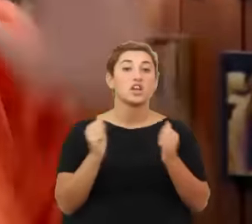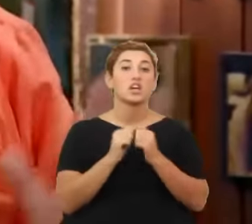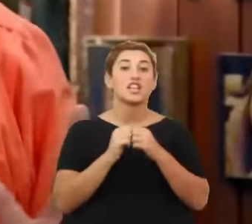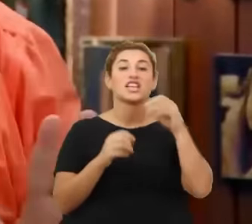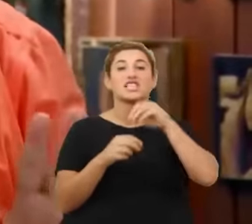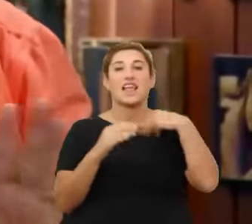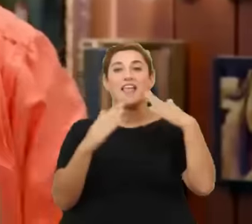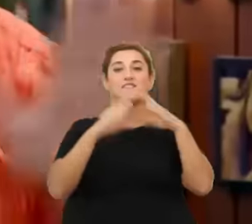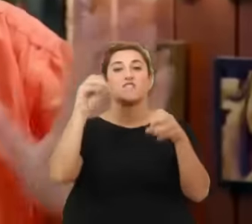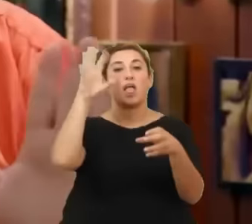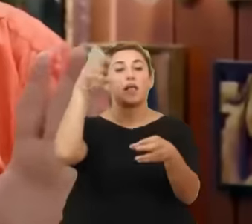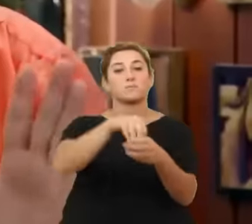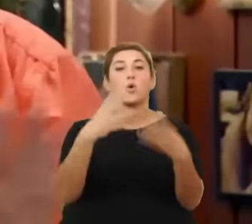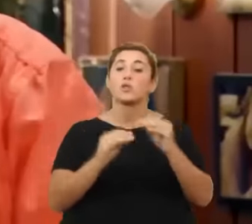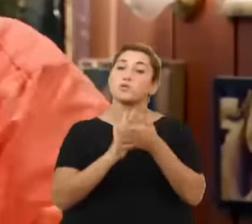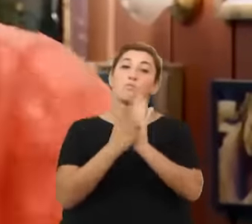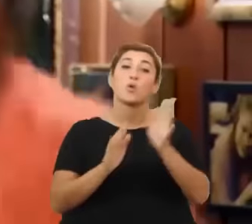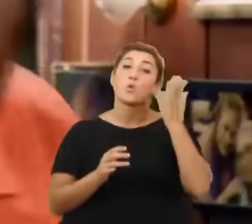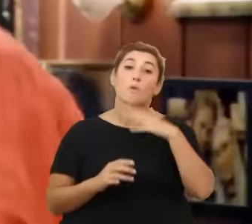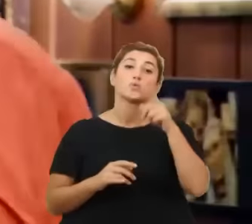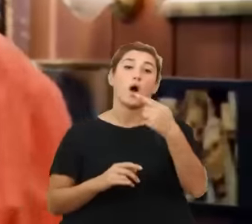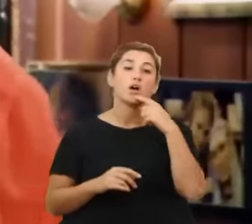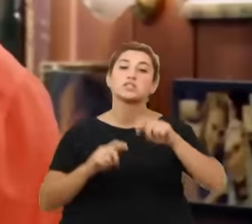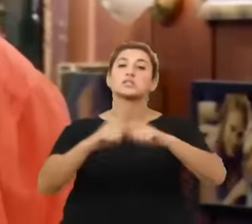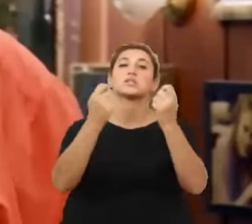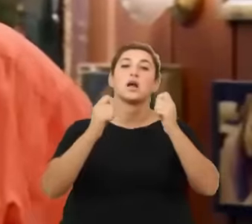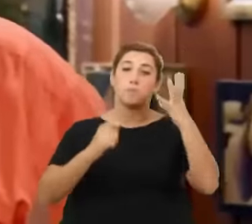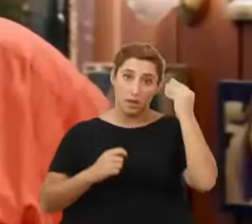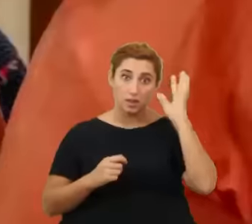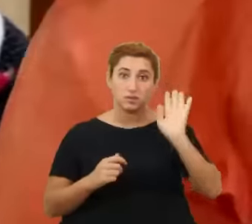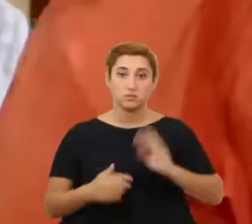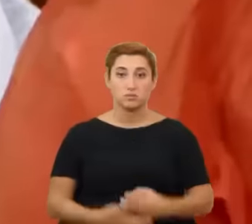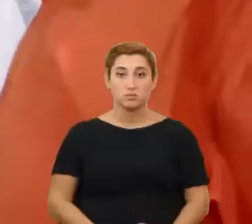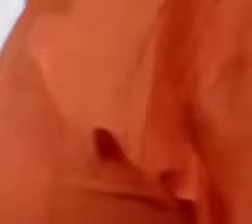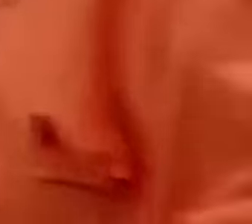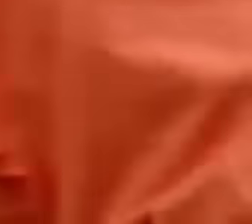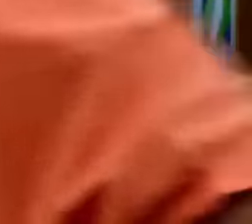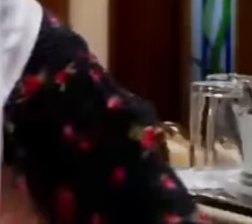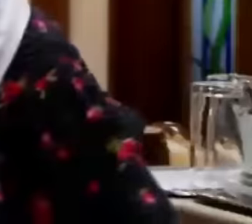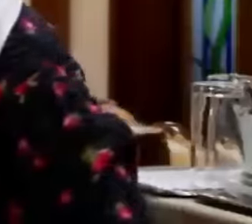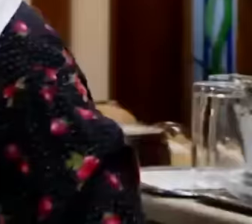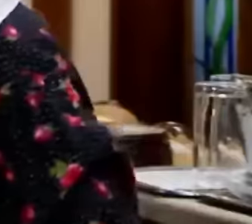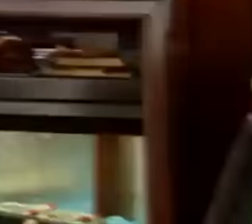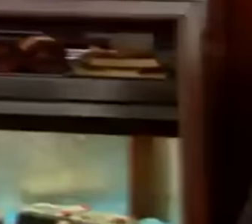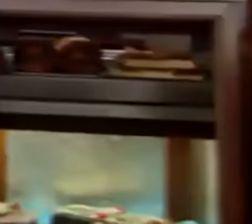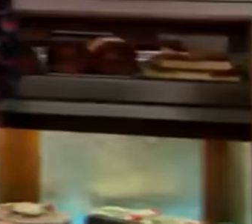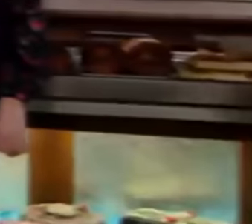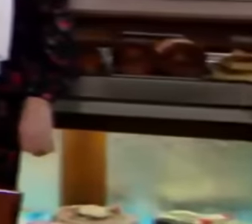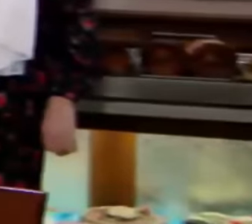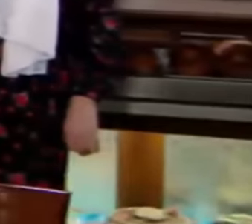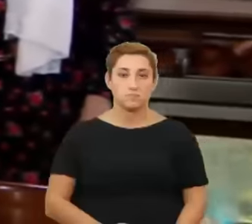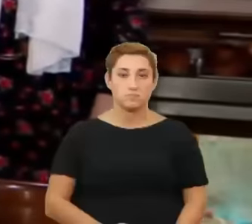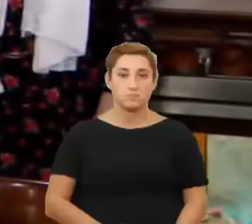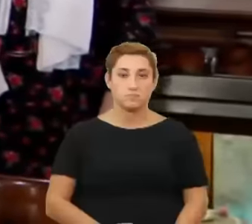iç güvesi yaşayacak. Oka! Yoksa onun ağzını burnunu kırarım haberin olsun. Eşim de çıkışa yönelip güçlüye